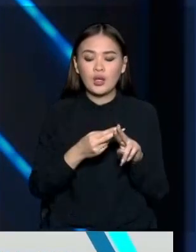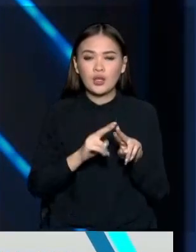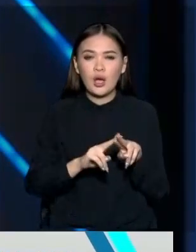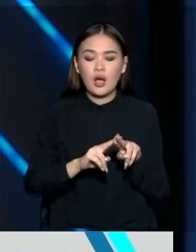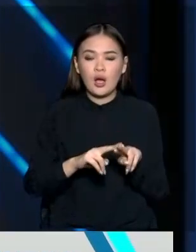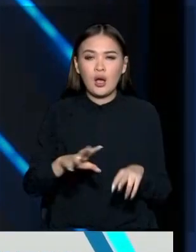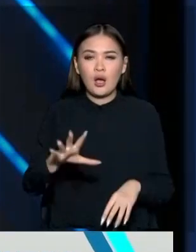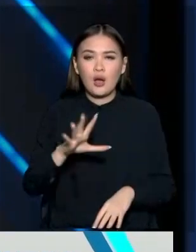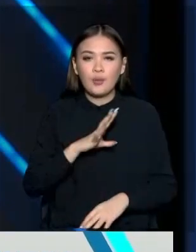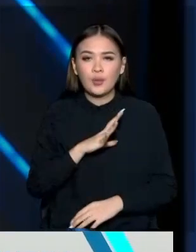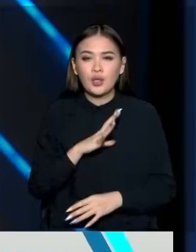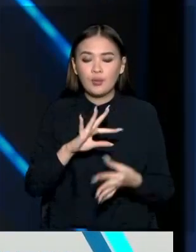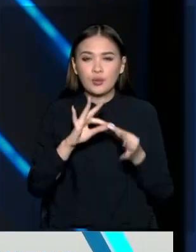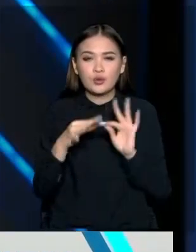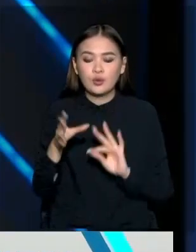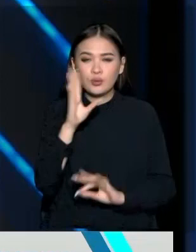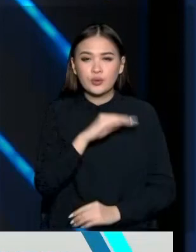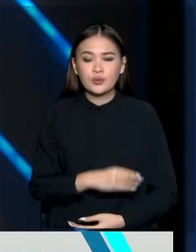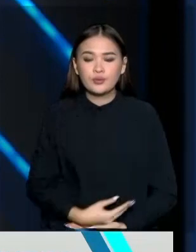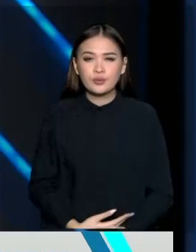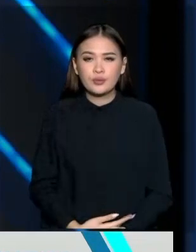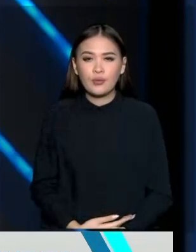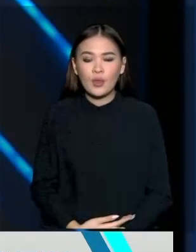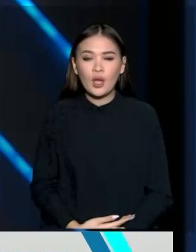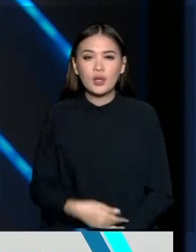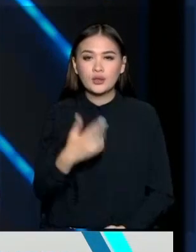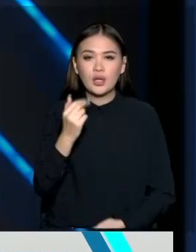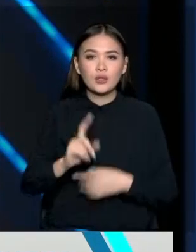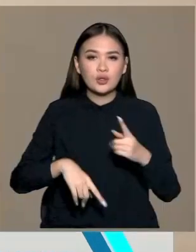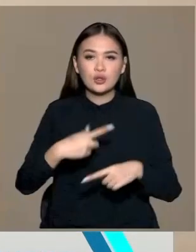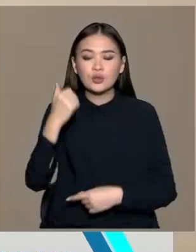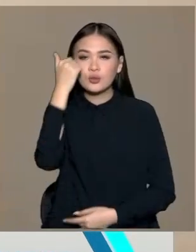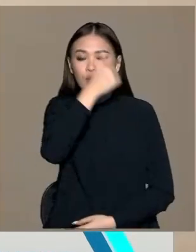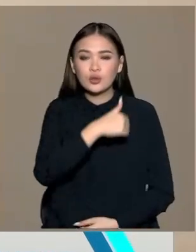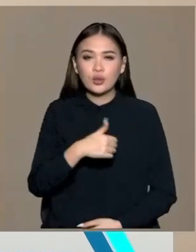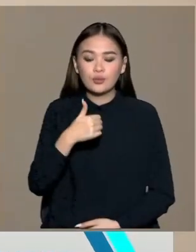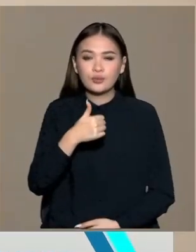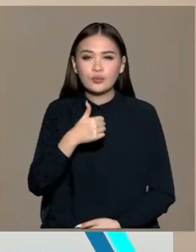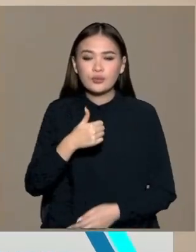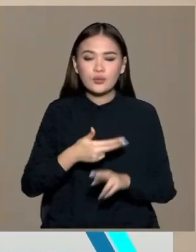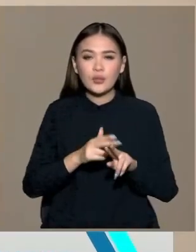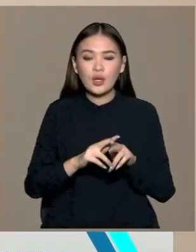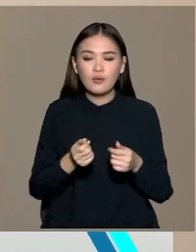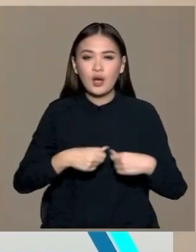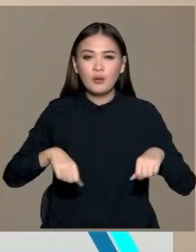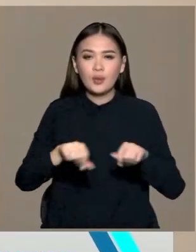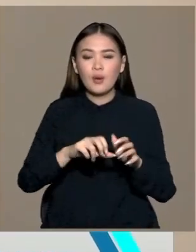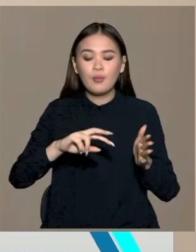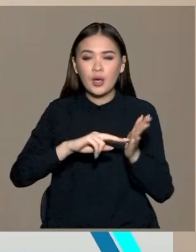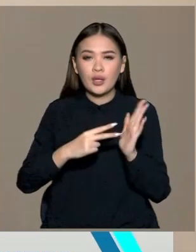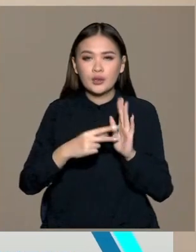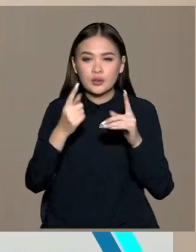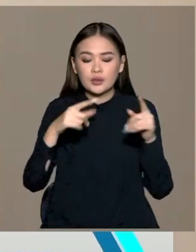об этом до следующего года то есть нам проект закона